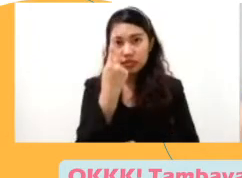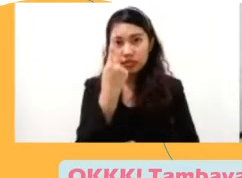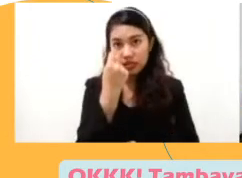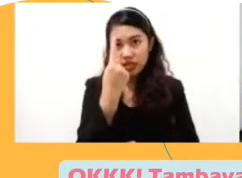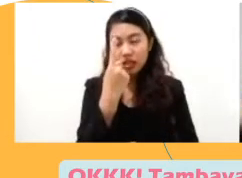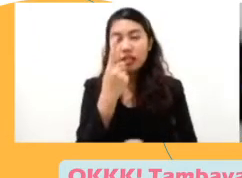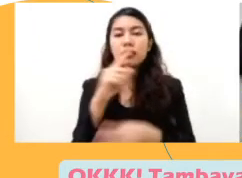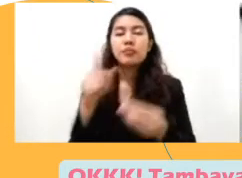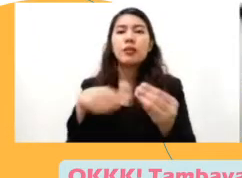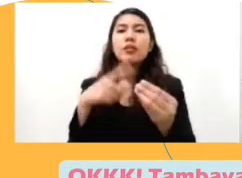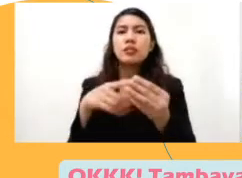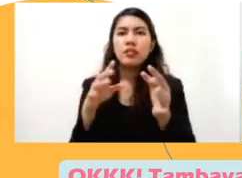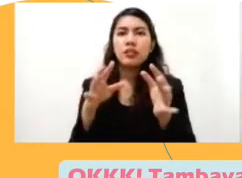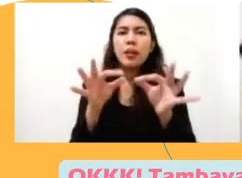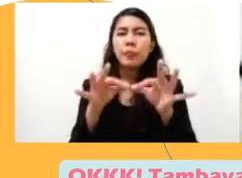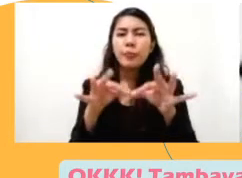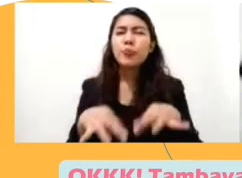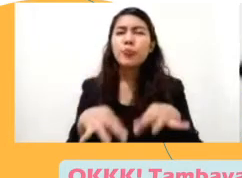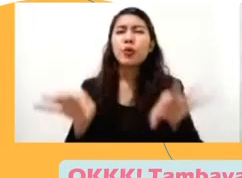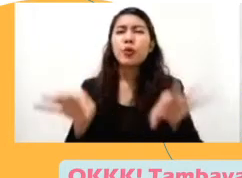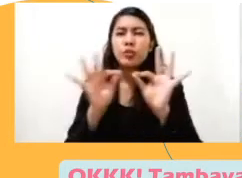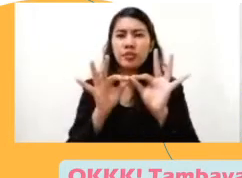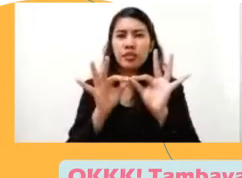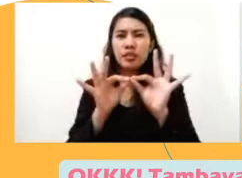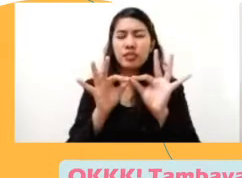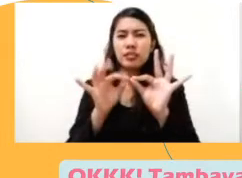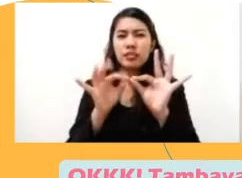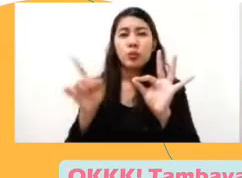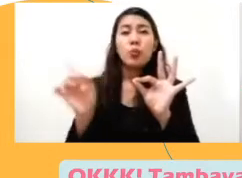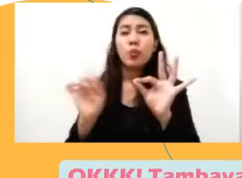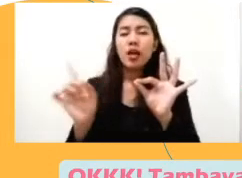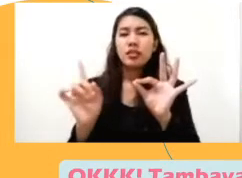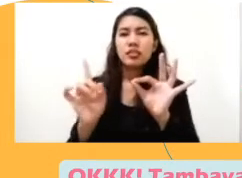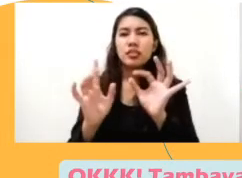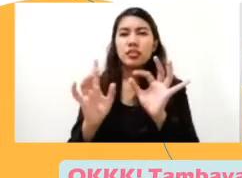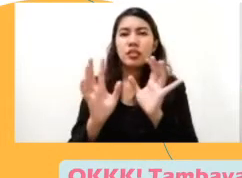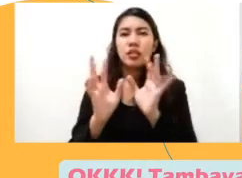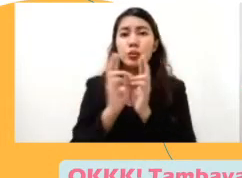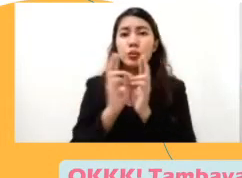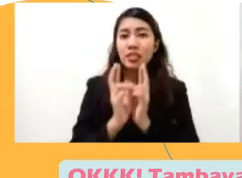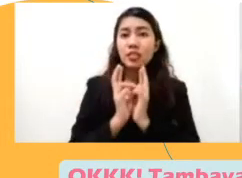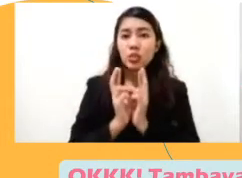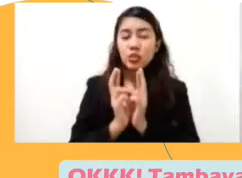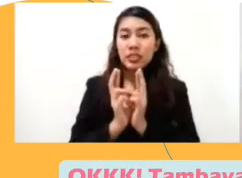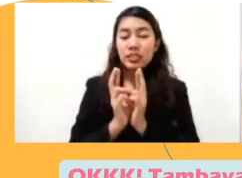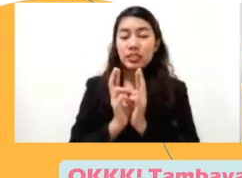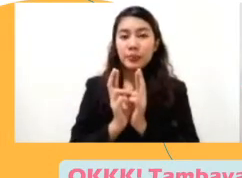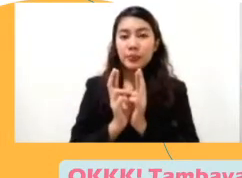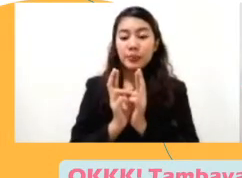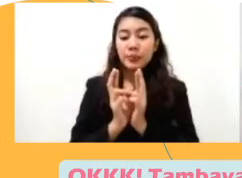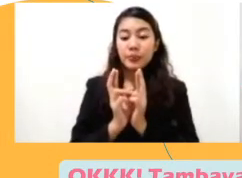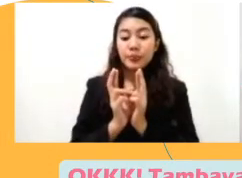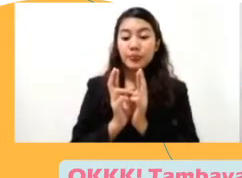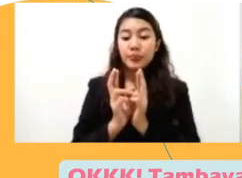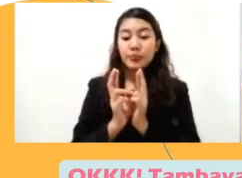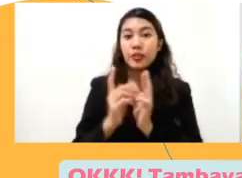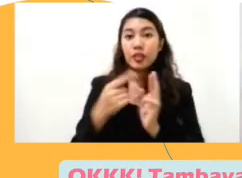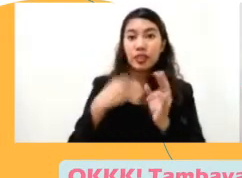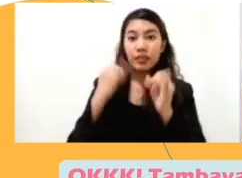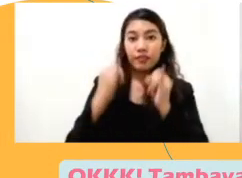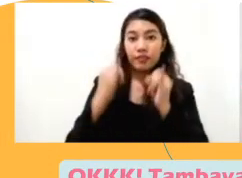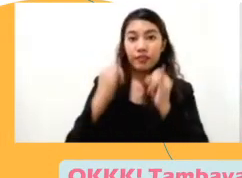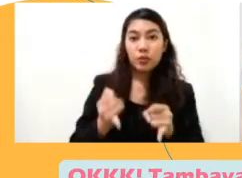mahalaga, no? Mahalaga yung relationship natin sa ibang tao